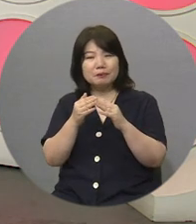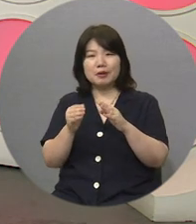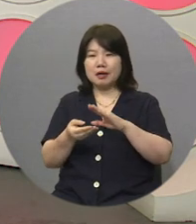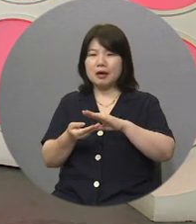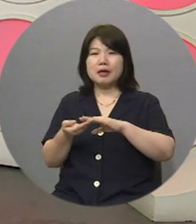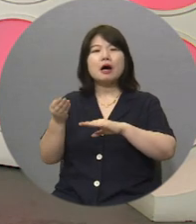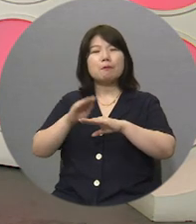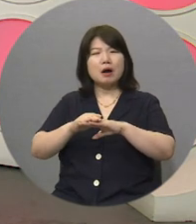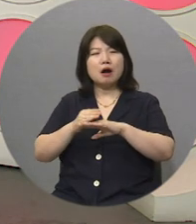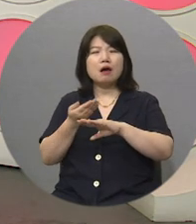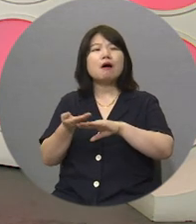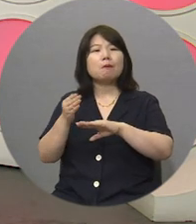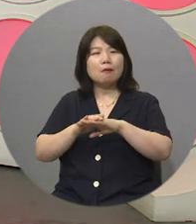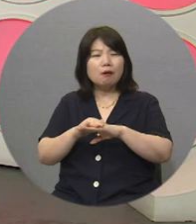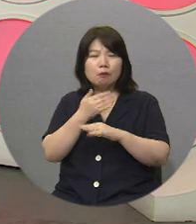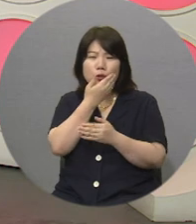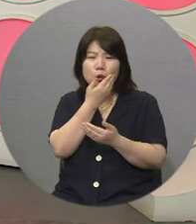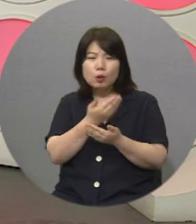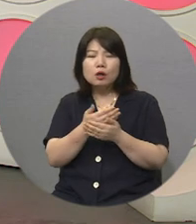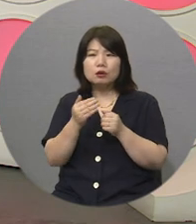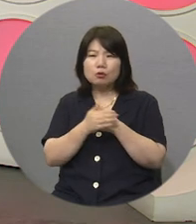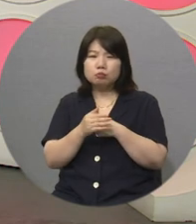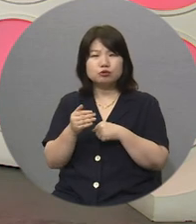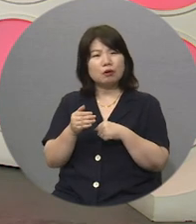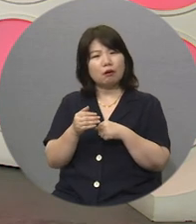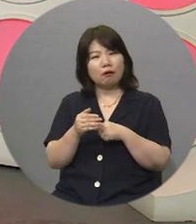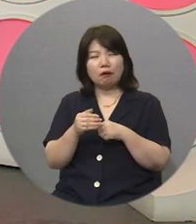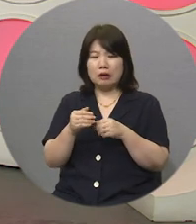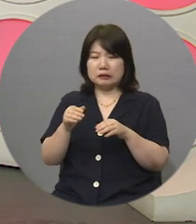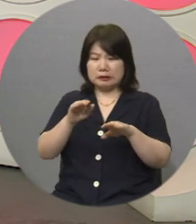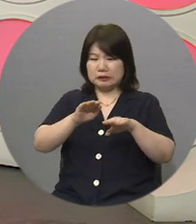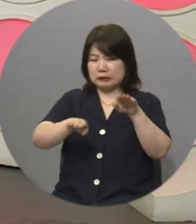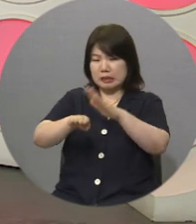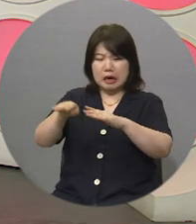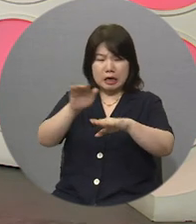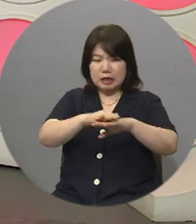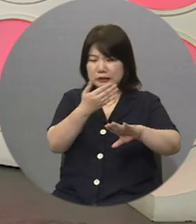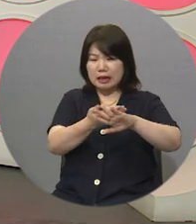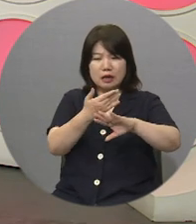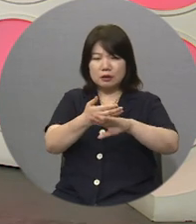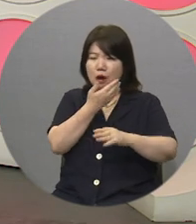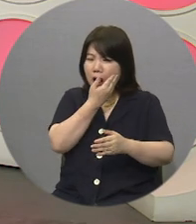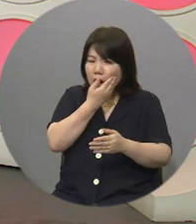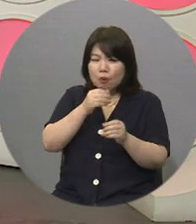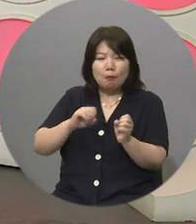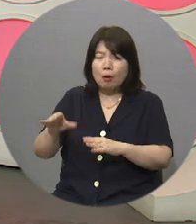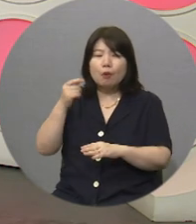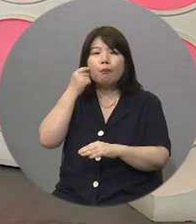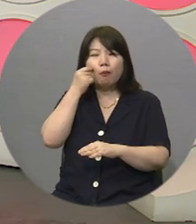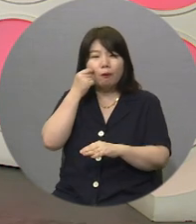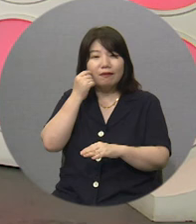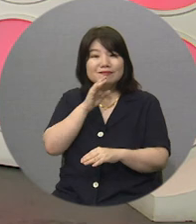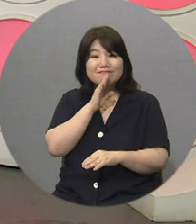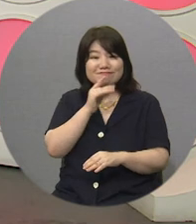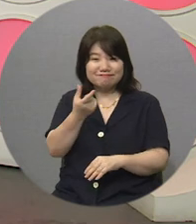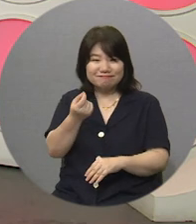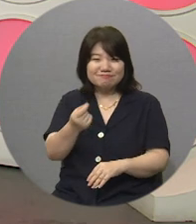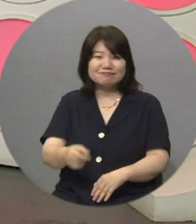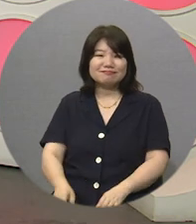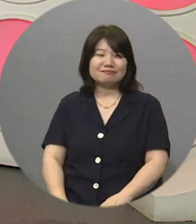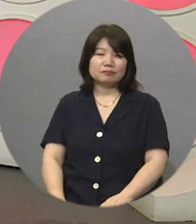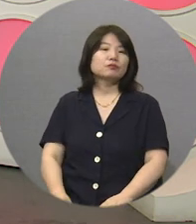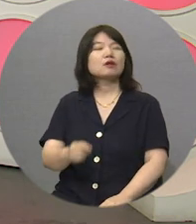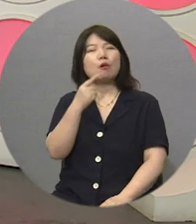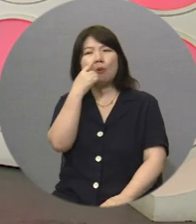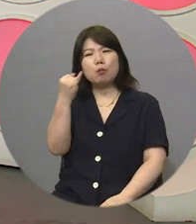짝도 귀하다 보니까 이거를 뭐 짝이 틀려도 네. 아까워서 이게 못 버리는 거지. 네. 그거를 어머니들은